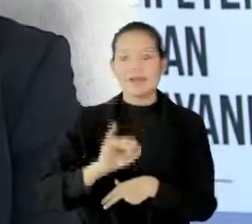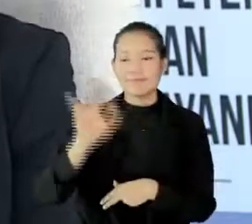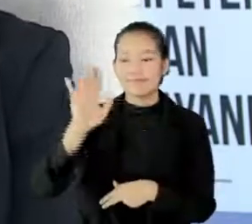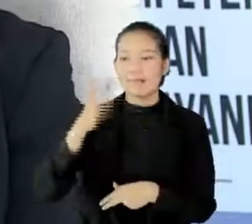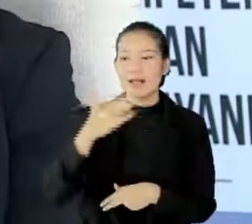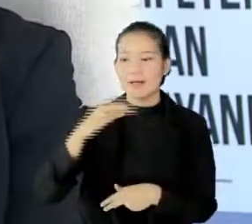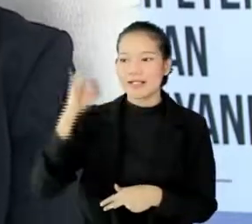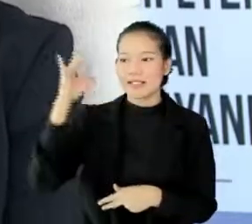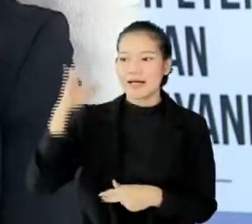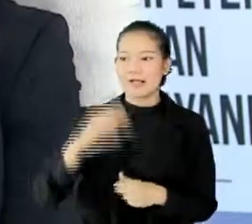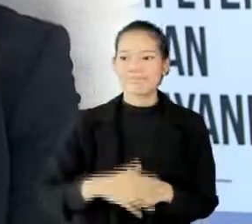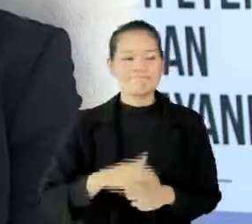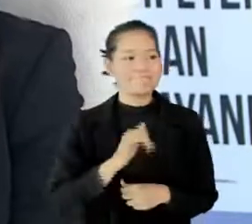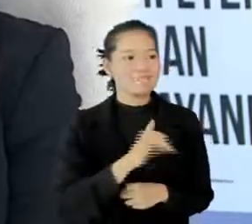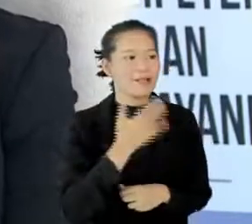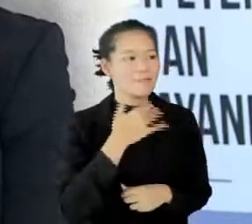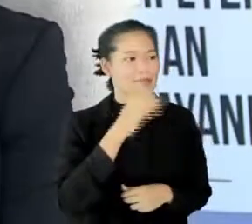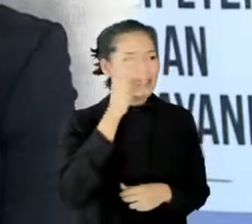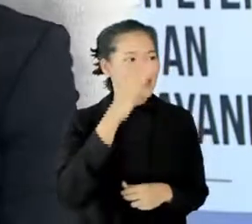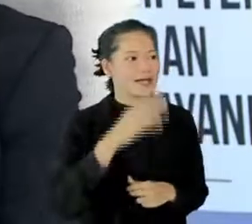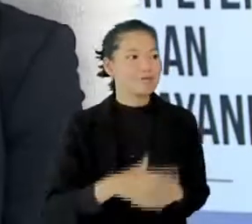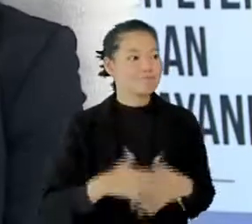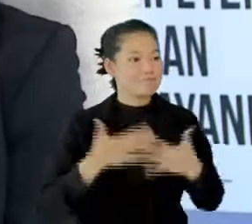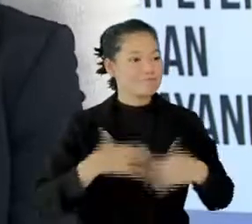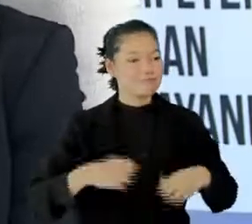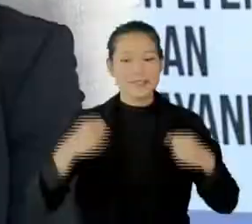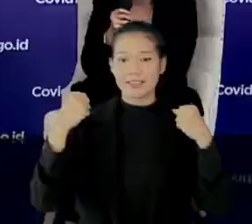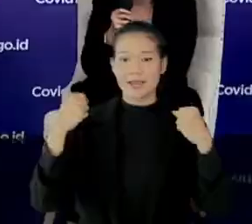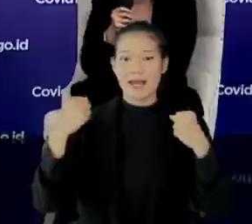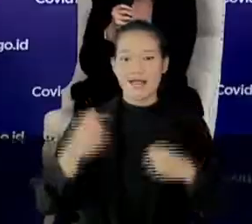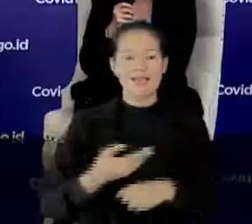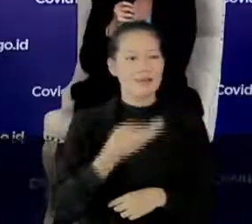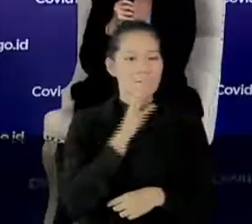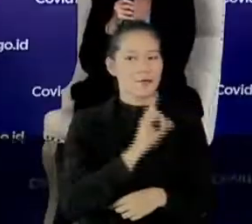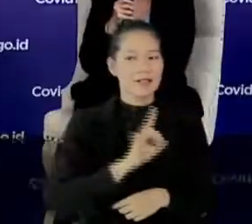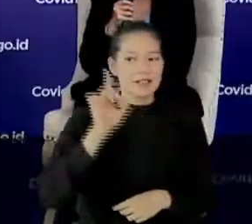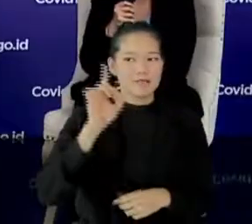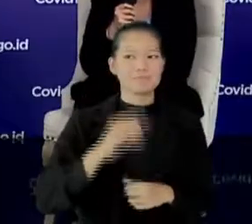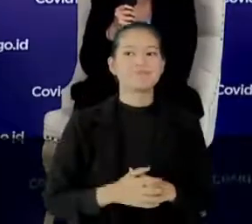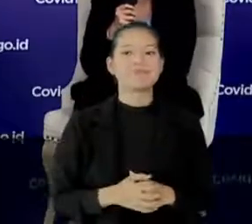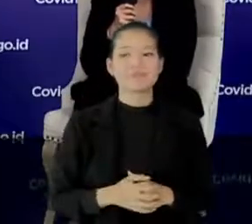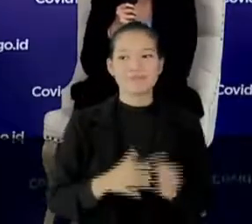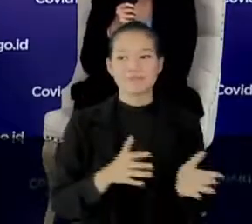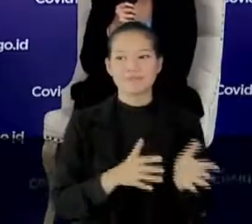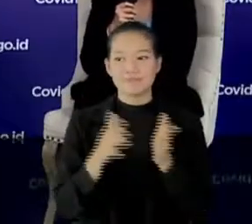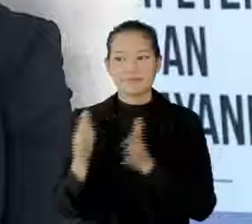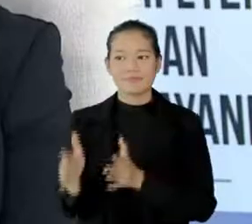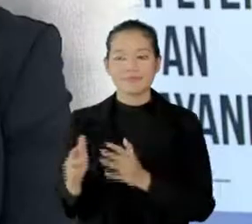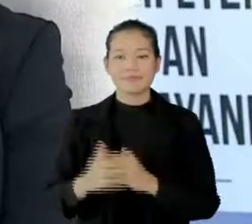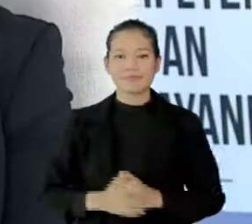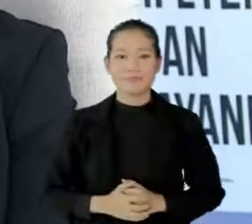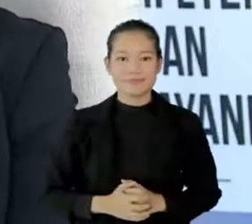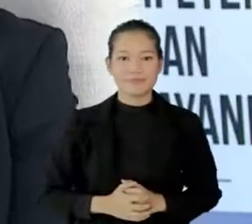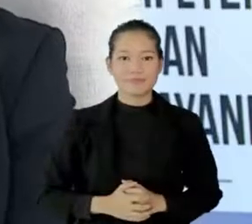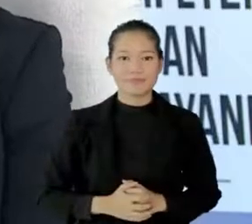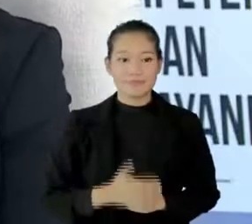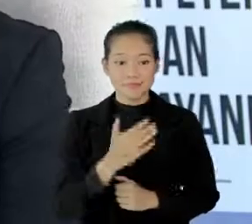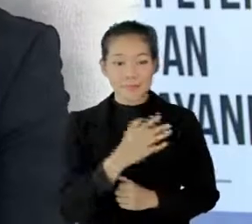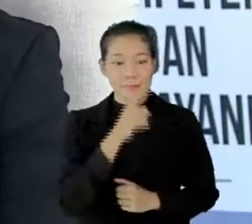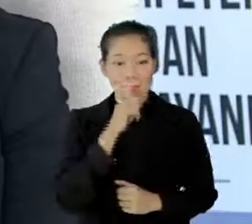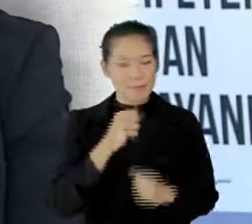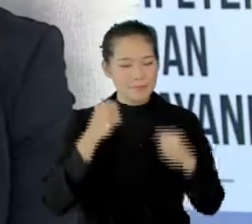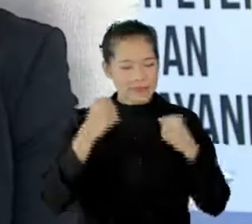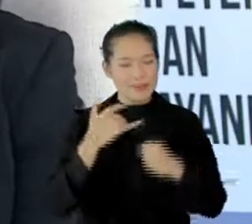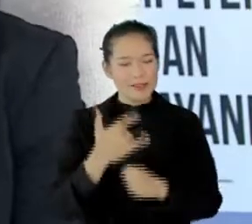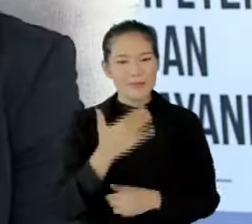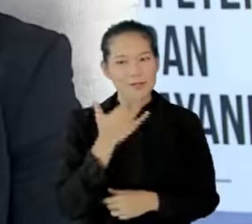Pak. Selamat siang. Baik, selamat siang. Sehat ya, Pak ya? Alhamdulillah sehat. Nah, ada juga selain Bapak, tetap semangat ya,